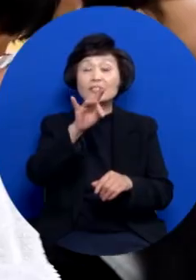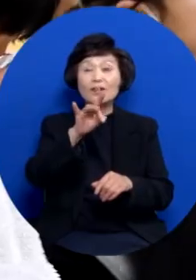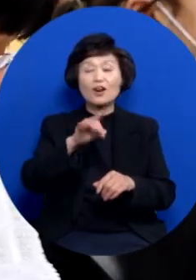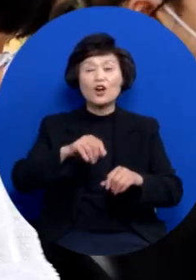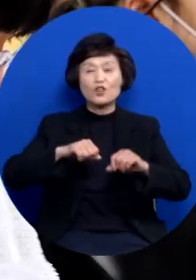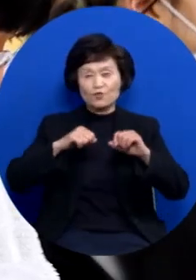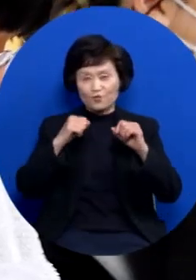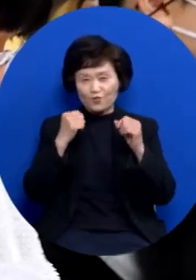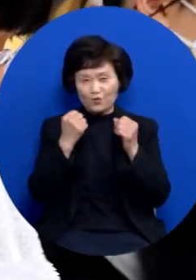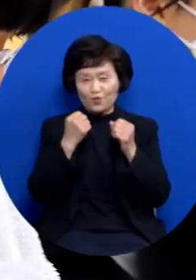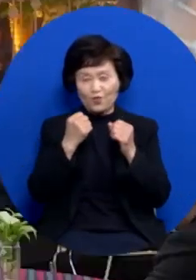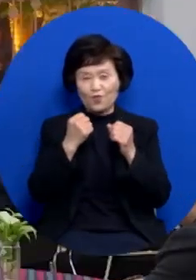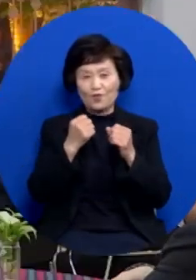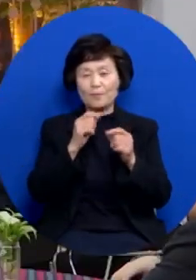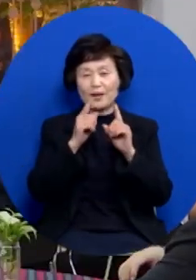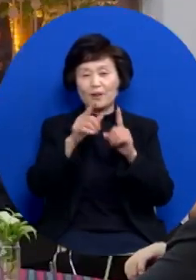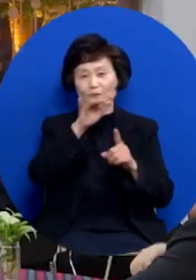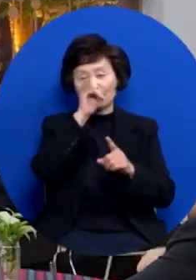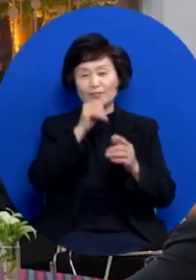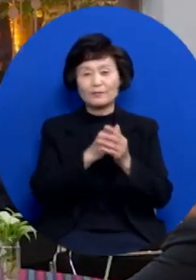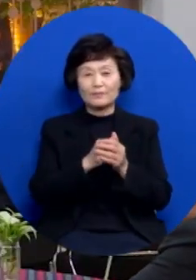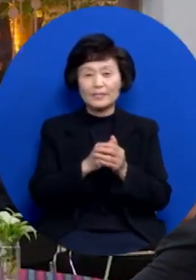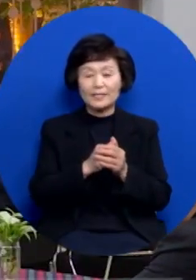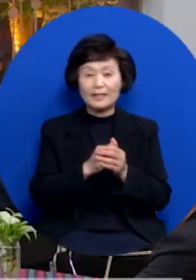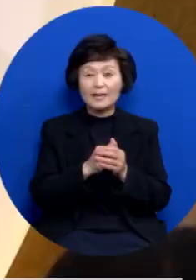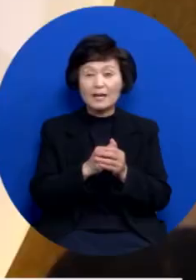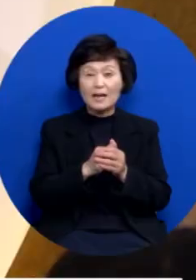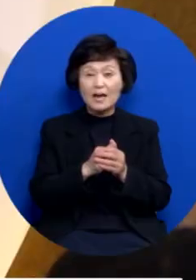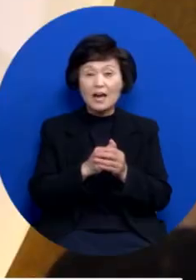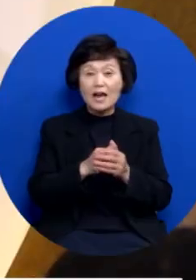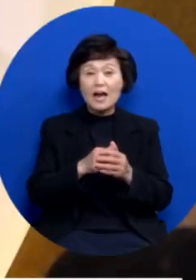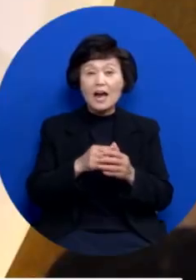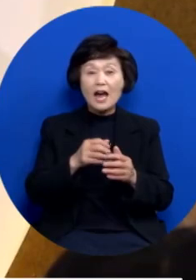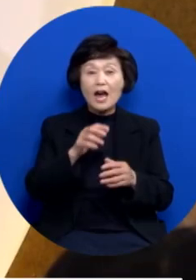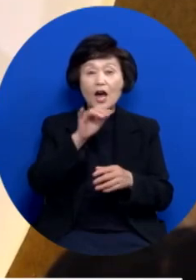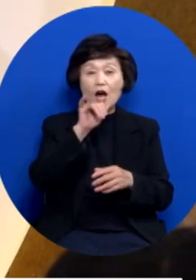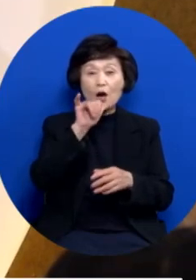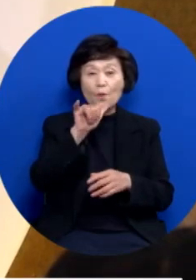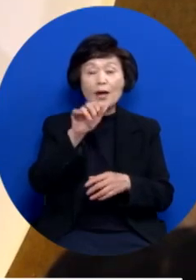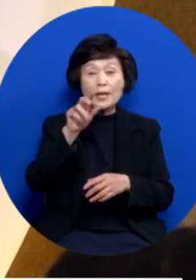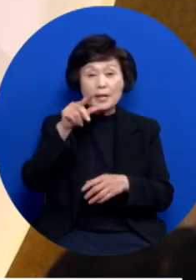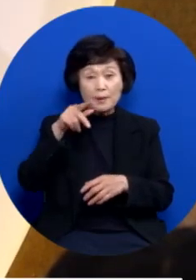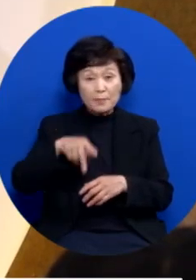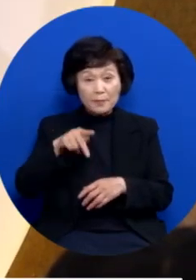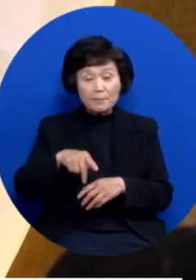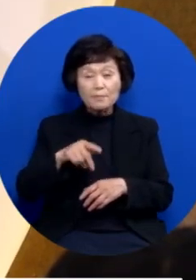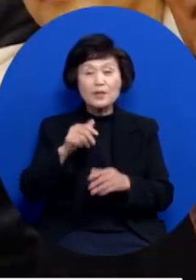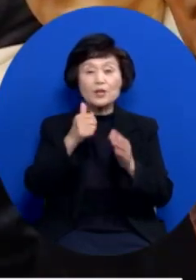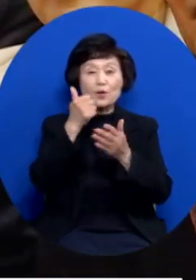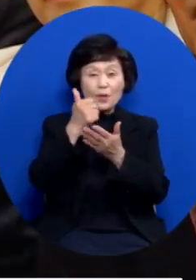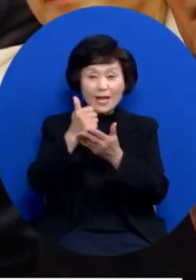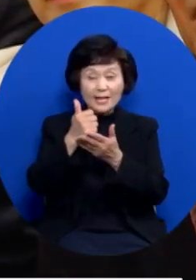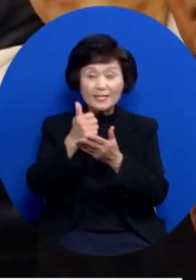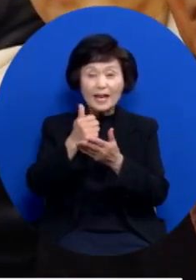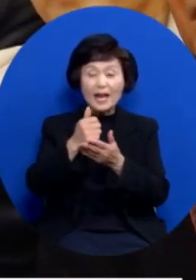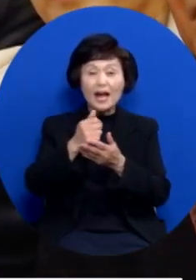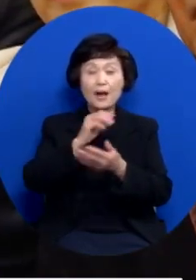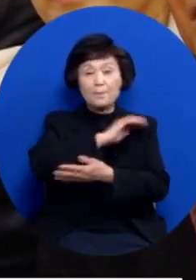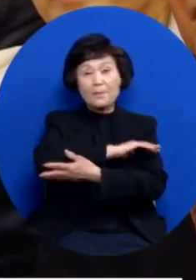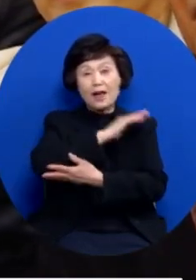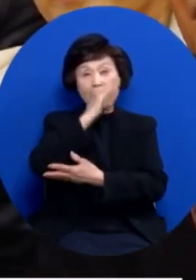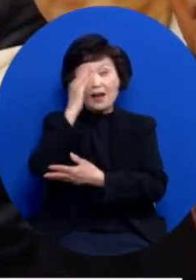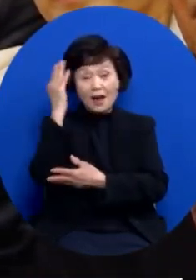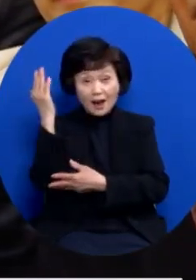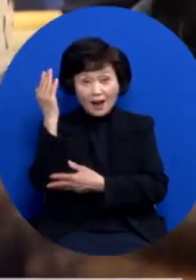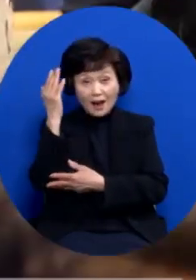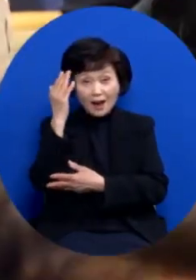삶을 고면했습니다. 기술로 공헌하는 에너지 전문기업 YPP 회장 백종만 장로 자서전 와서 보라 출간